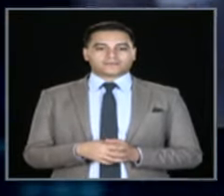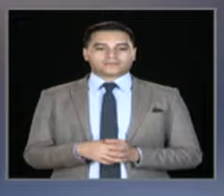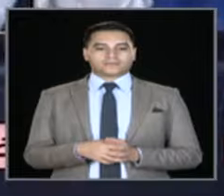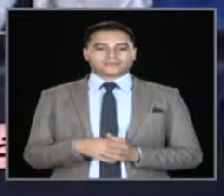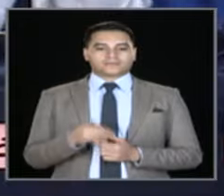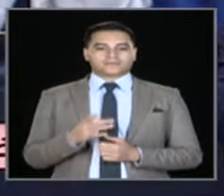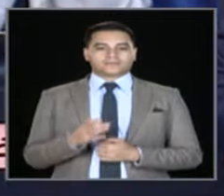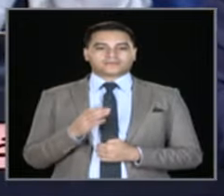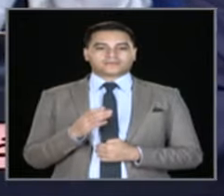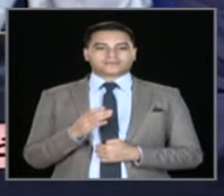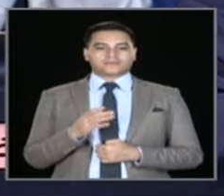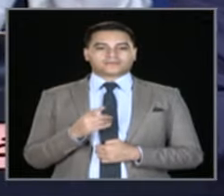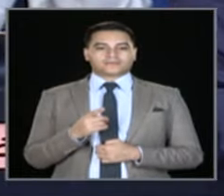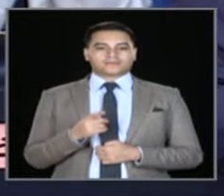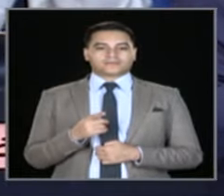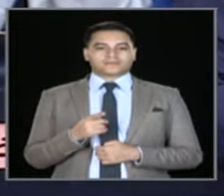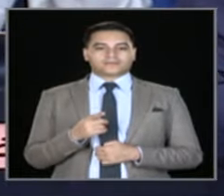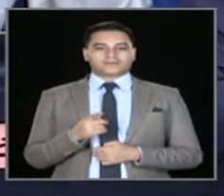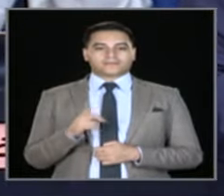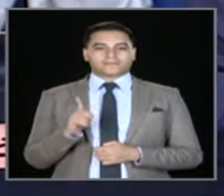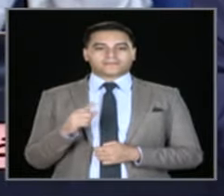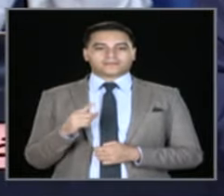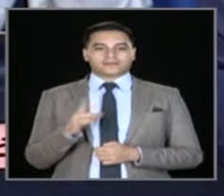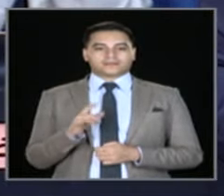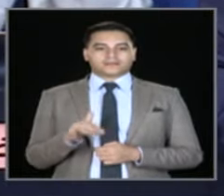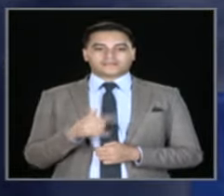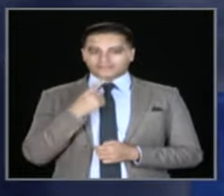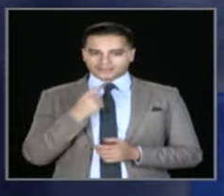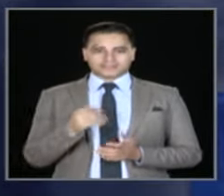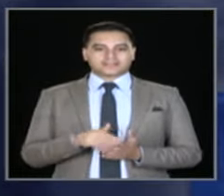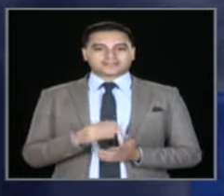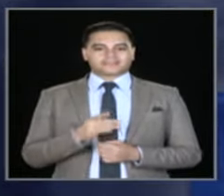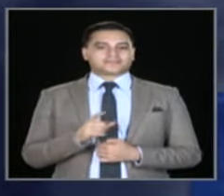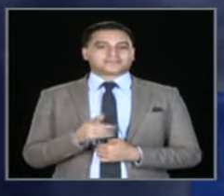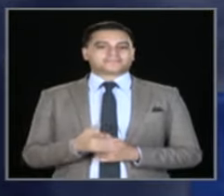للفار يوفنتوس يا بدري في الثانيه